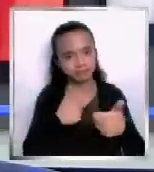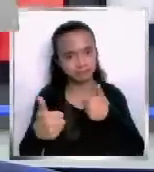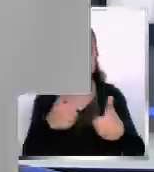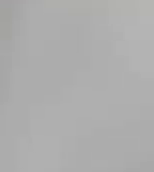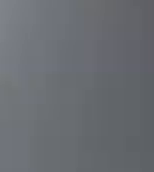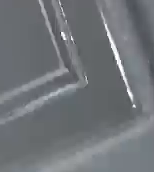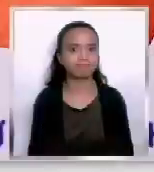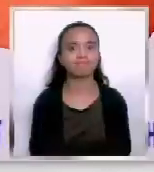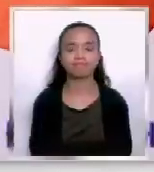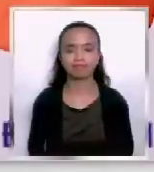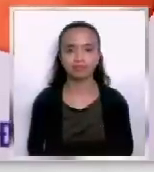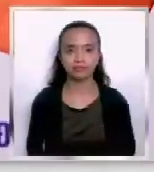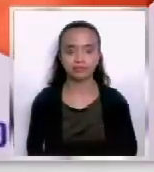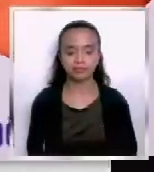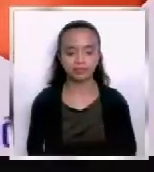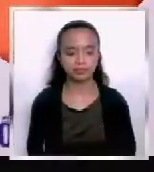Soriano.